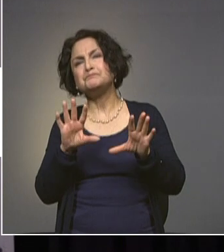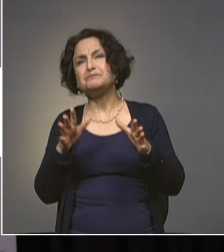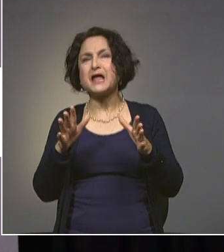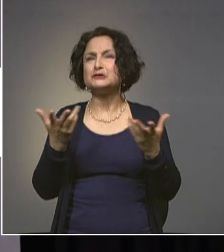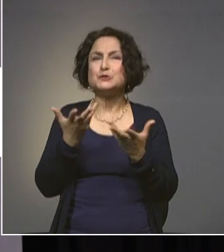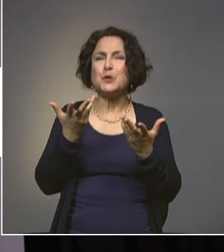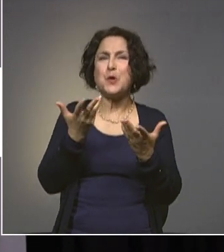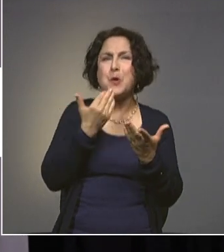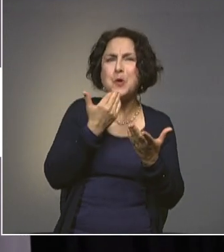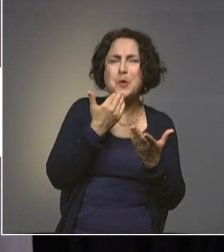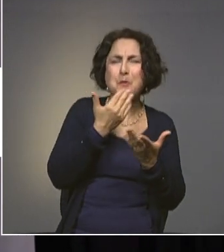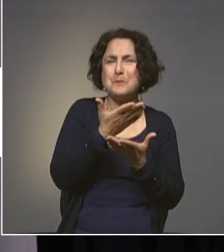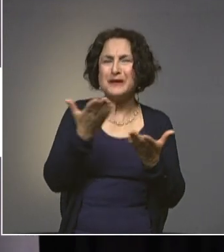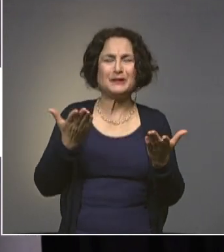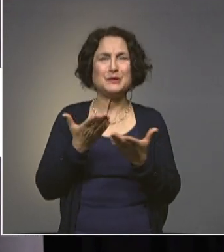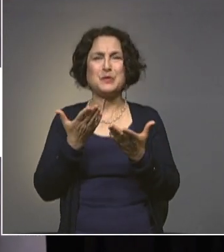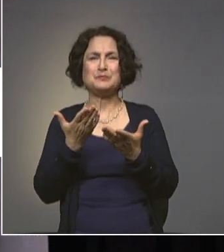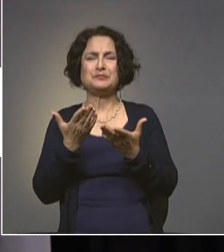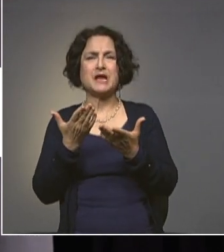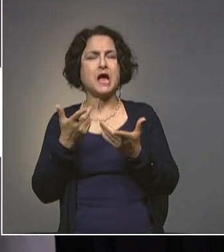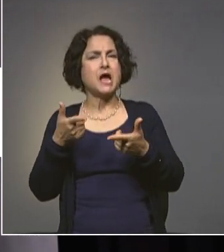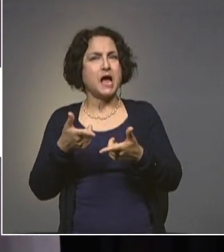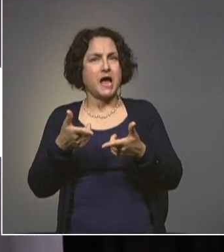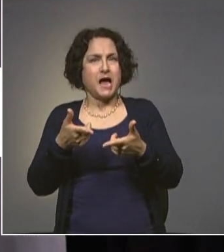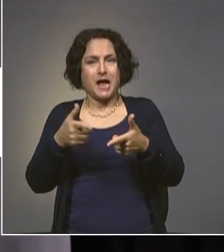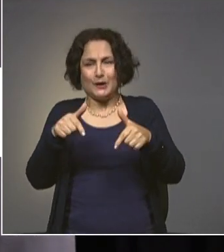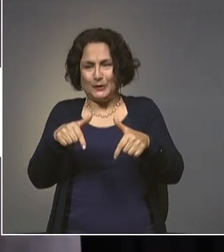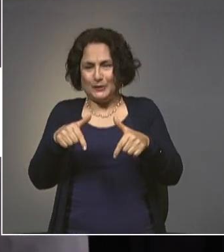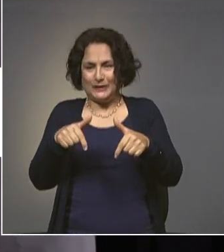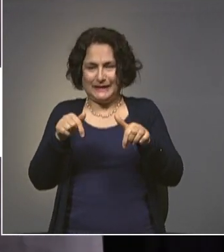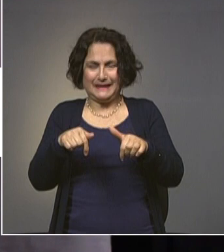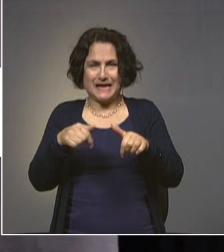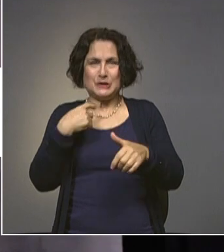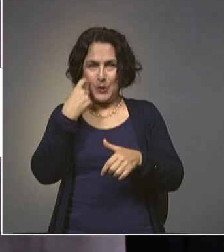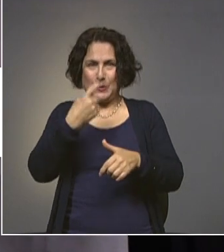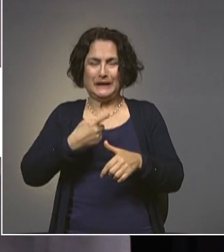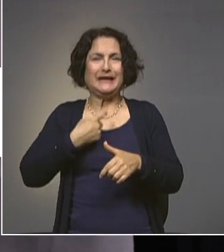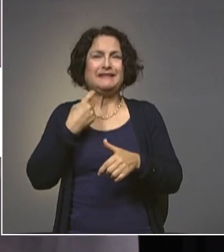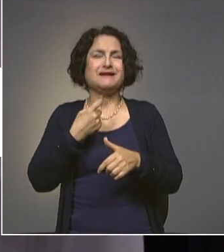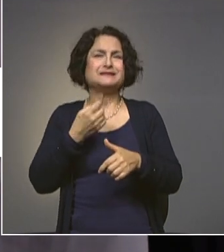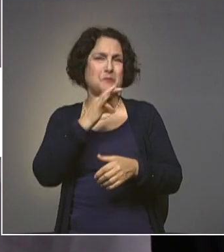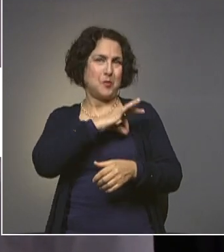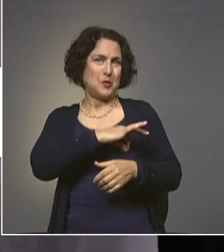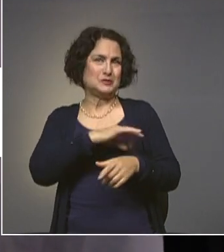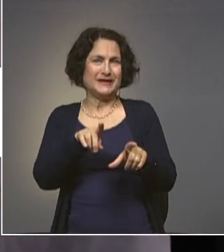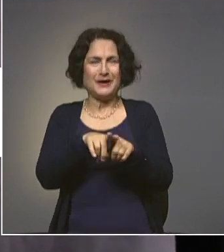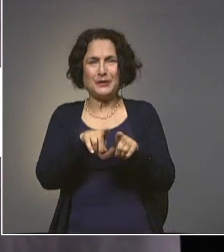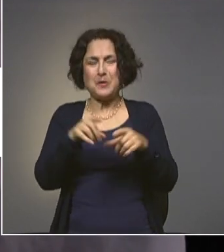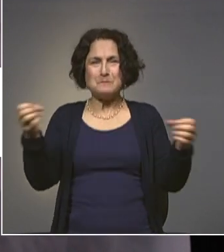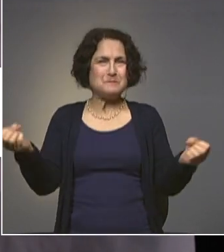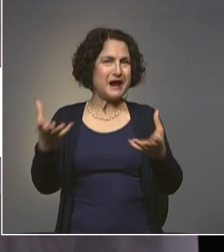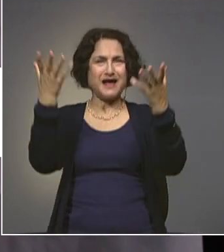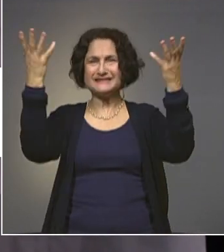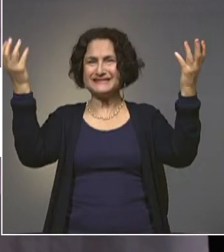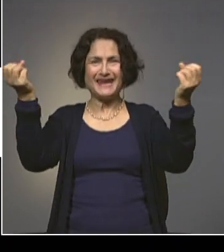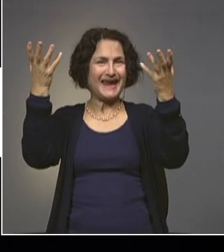най-любопитно, интересно. Да, по-скоро се получи един празник. Така да ние го планувахме, но той надхвърли, може